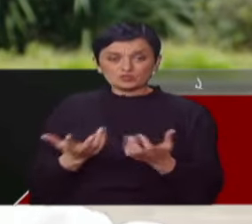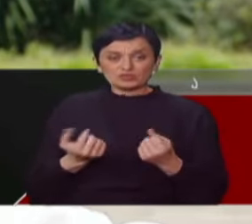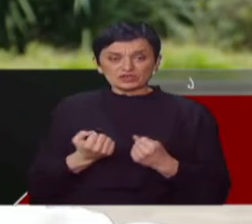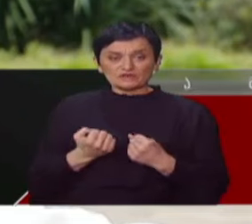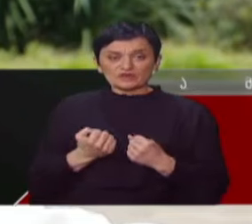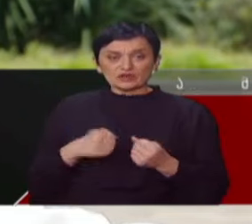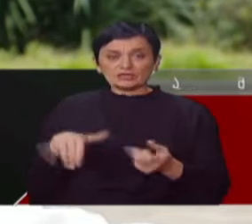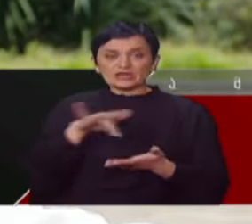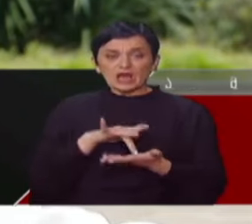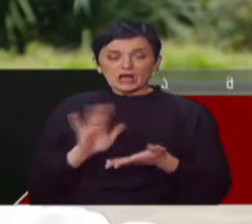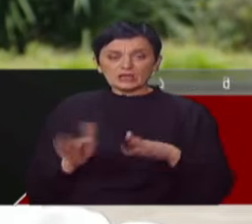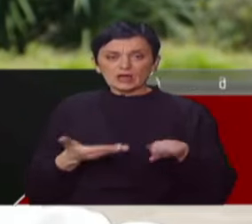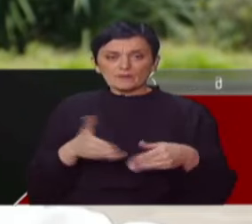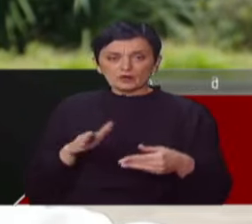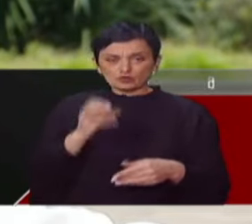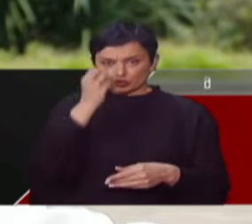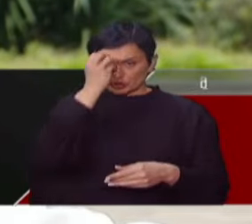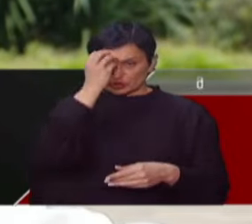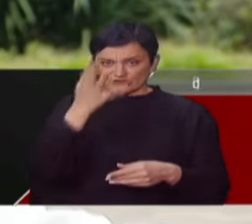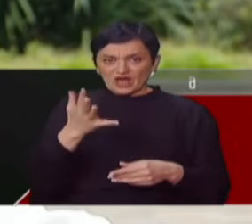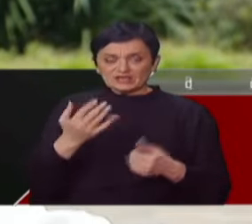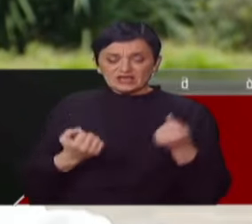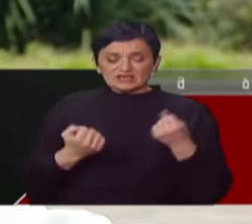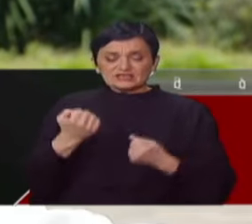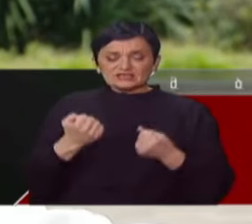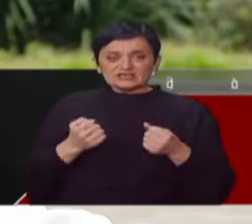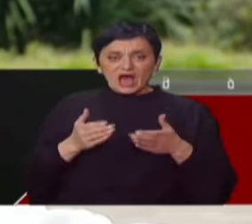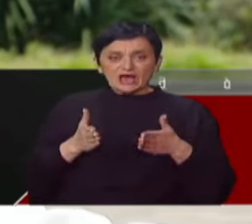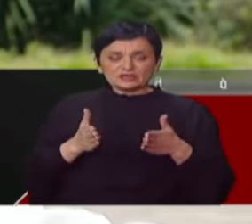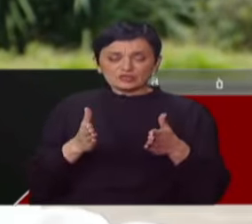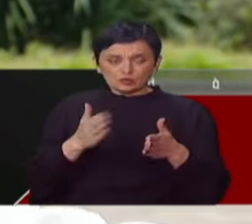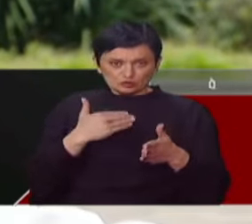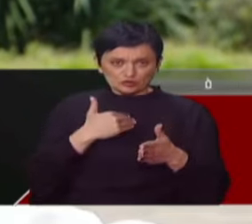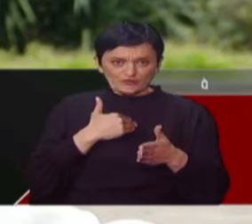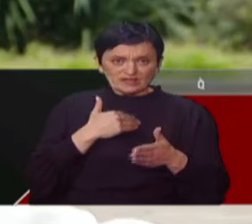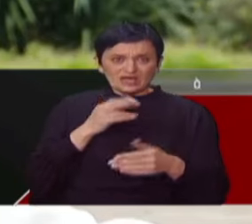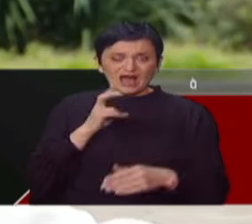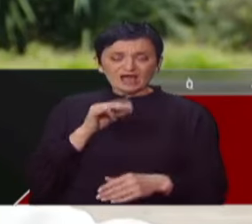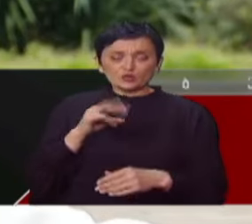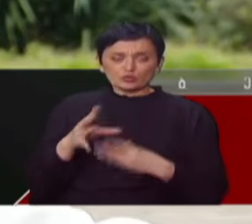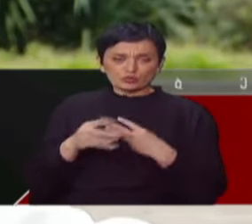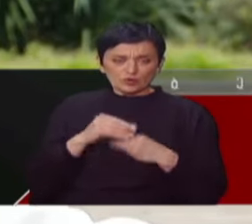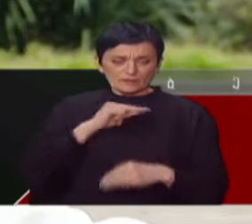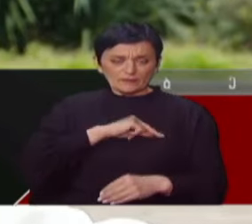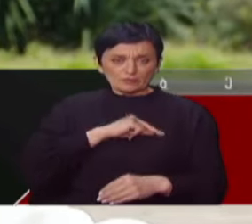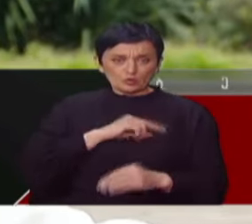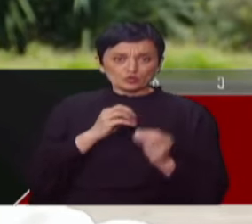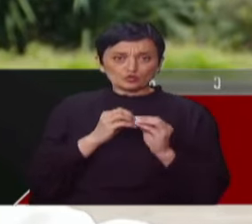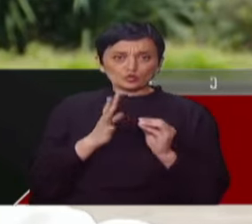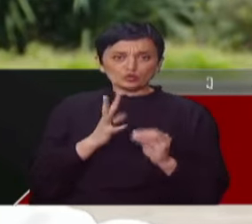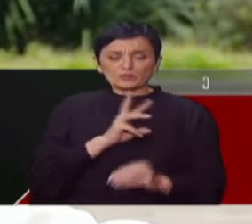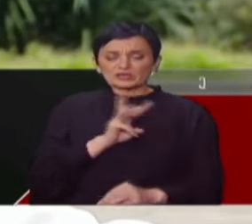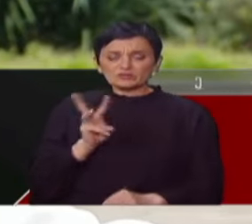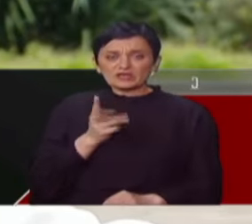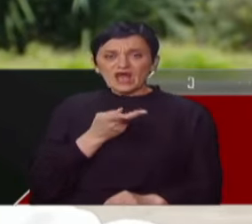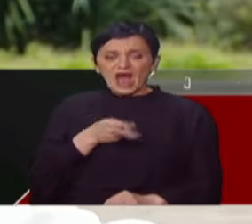მივიღებთ. ქალაქ ბათუმის ჭვიანი სატრანსპორტო სისტემების ნაწილზე მუშაობთ ჩვენ KfW-სთან ერთად და ბუნებრივია 15 მილიონ